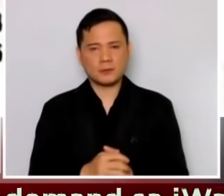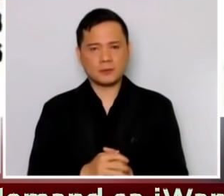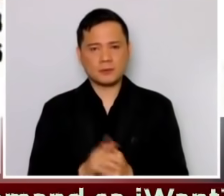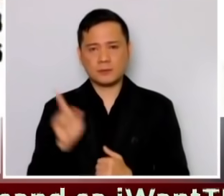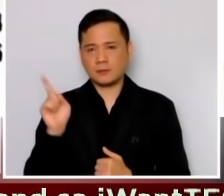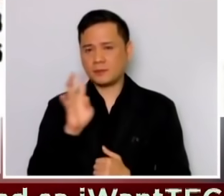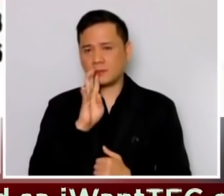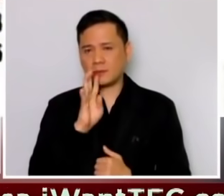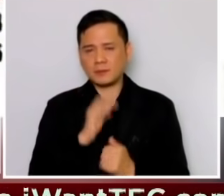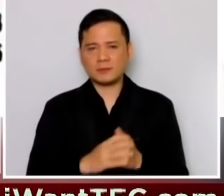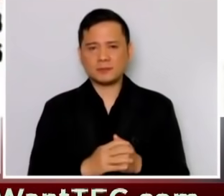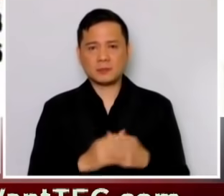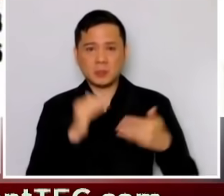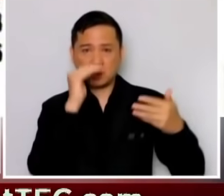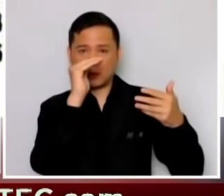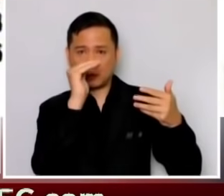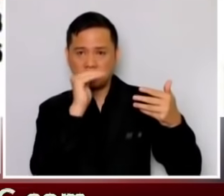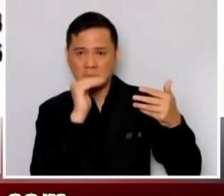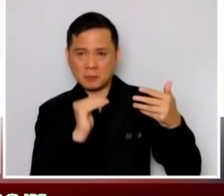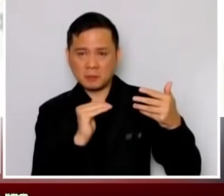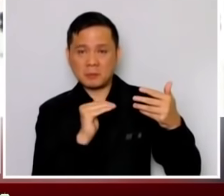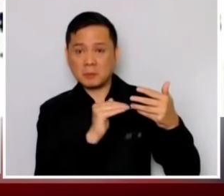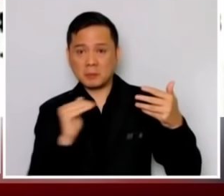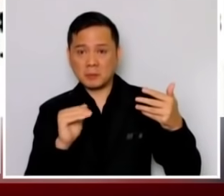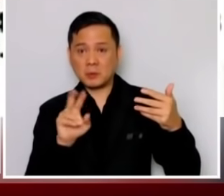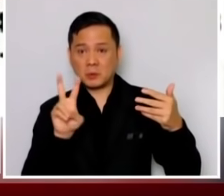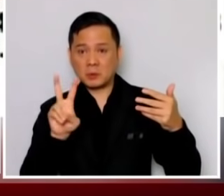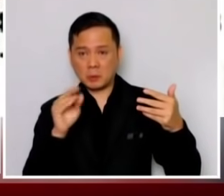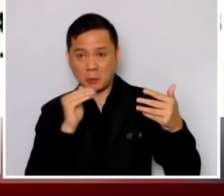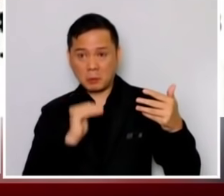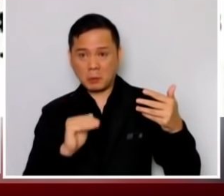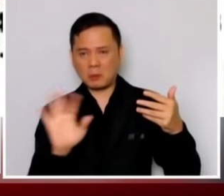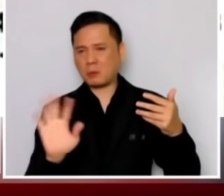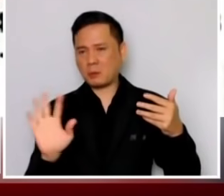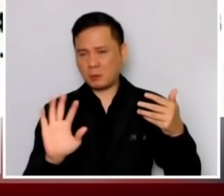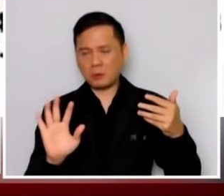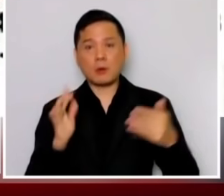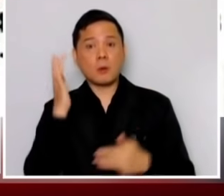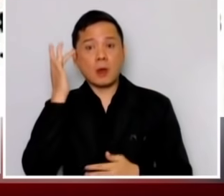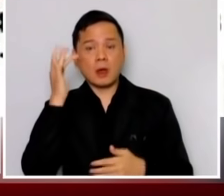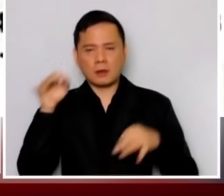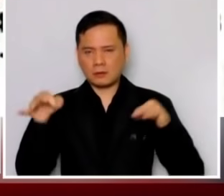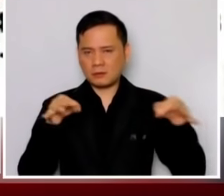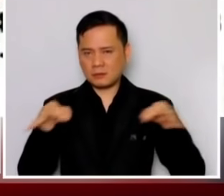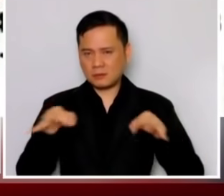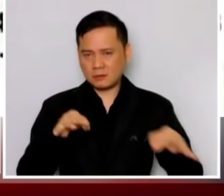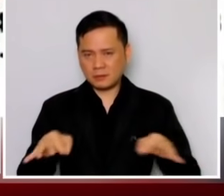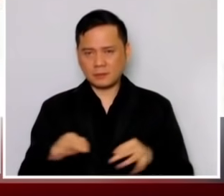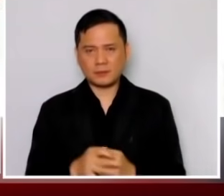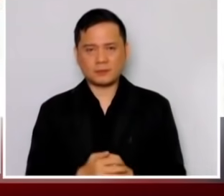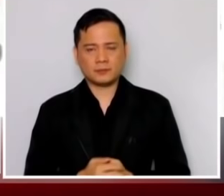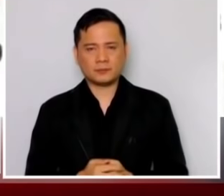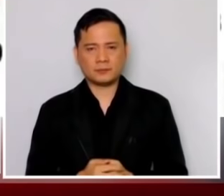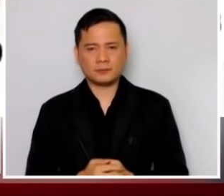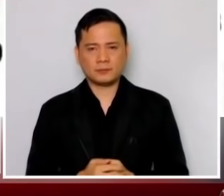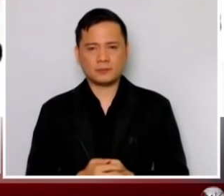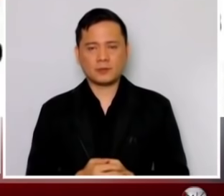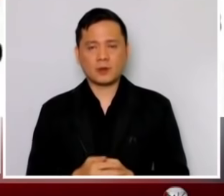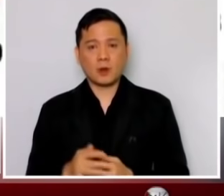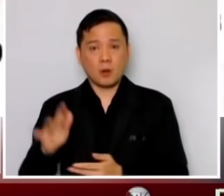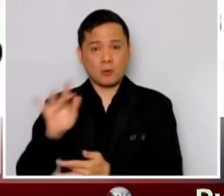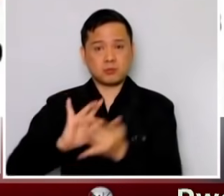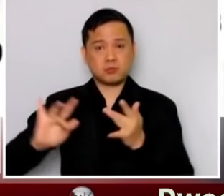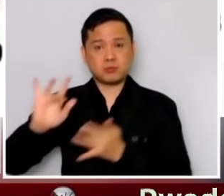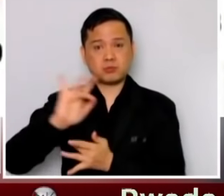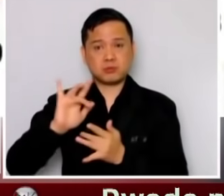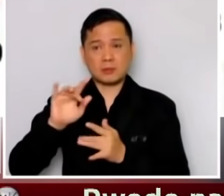tayo sa Alert Level 2. Bakit kamo? Unang-una ay ang mobility, tataas na